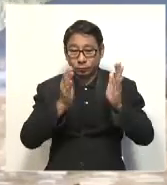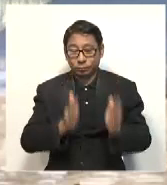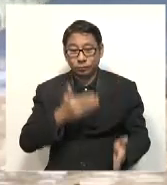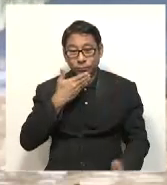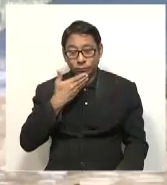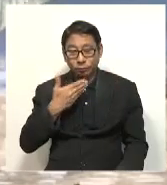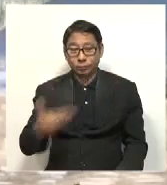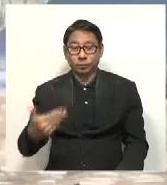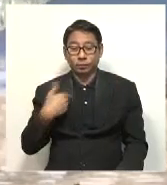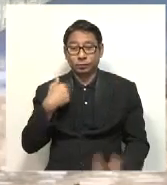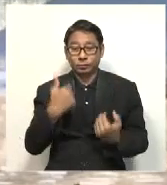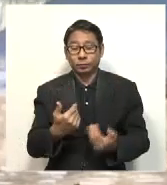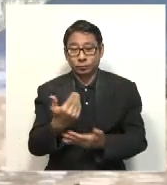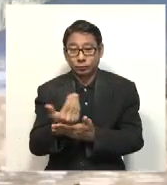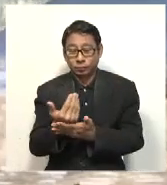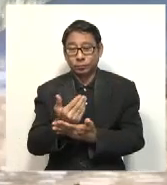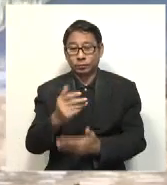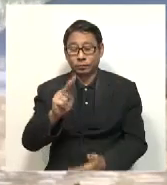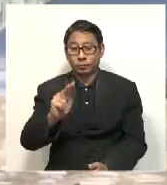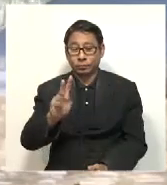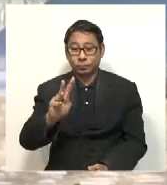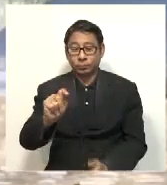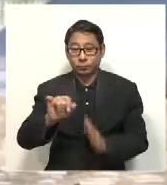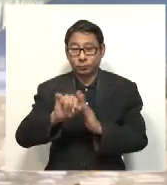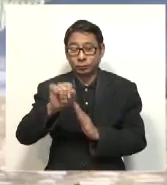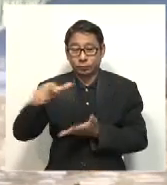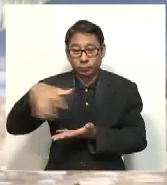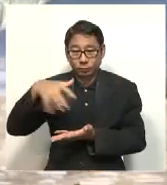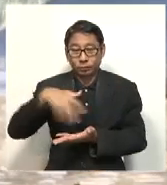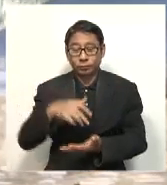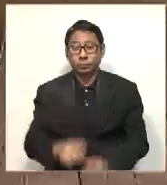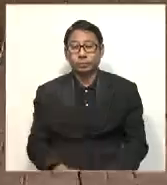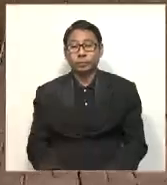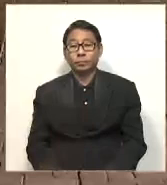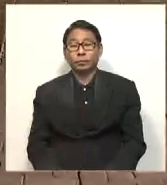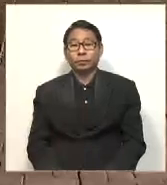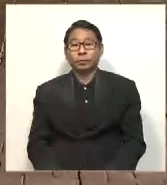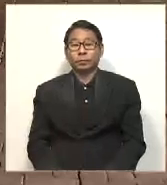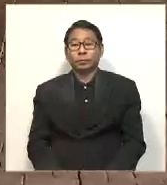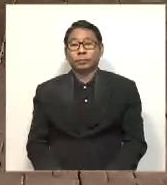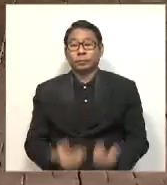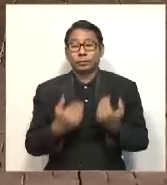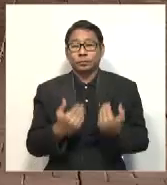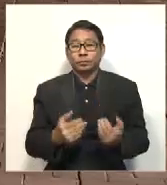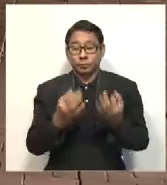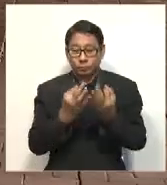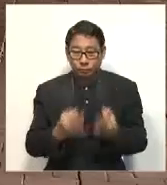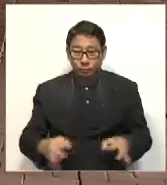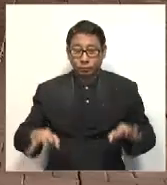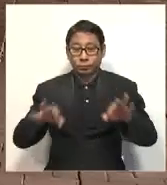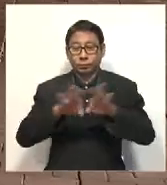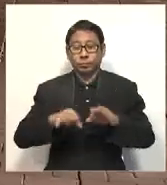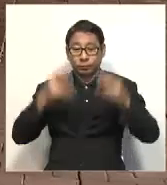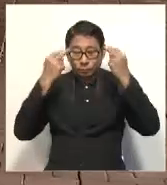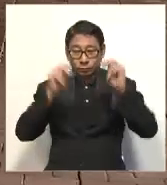นี่ครับพงศกรวุฒิเดชสุบินคำฟัน NBT เชียงใหม่รายงานครับ แน่นอนค่ะหนึ่งสิ่งที่นายกรัฐมนตรีเน้นย้